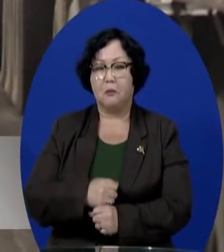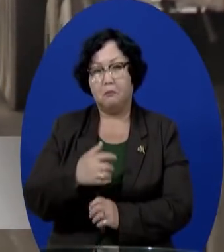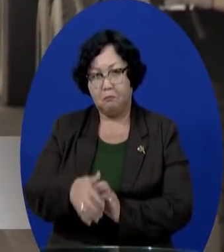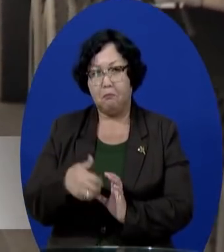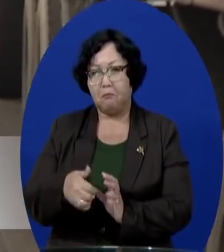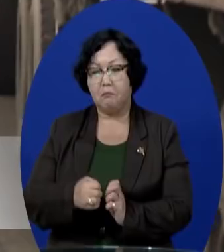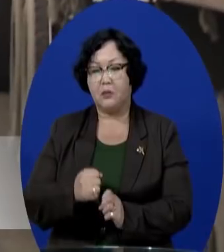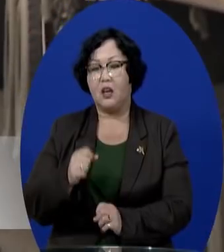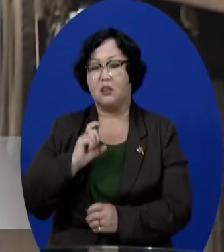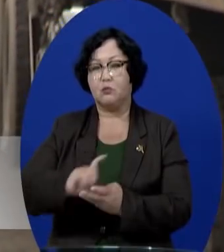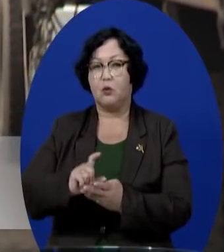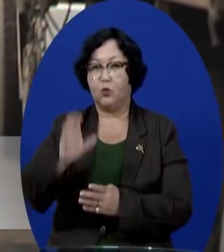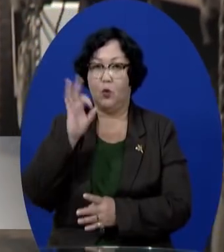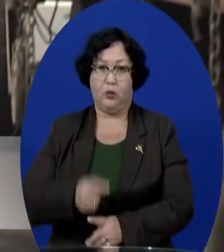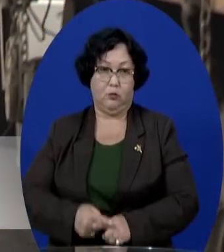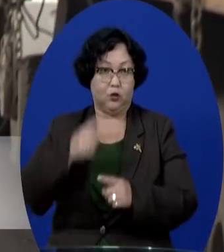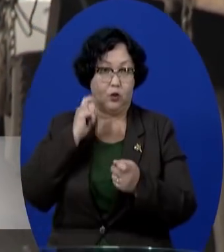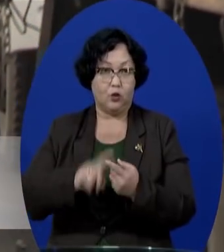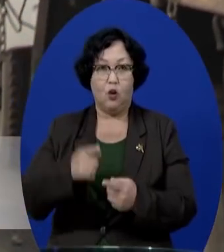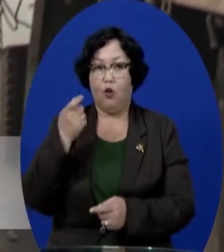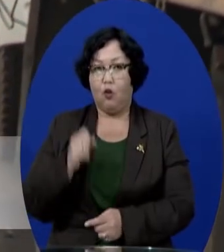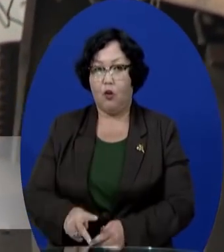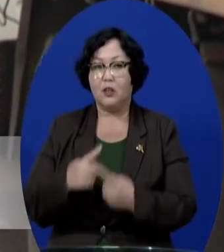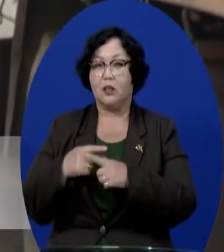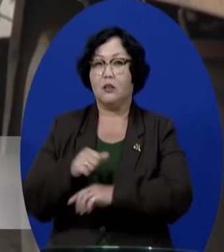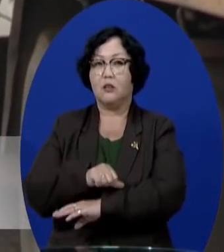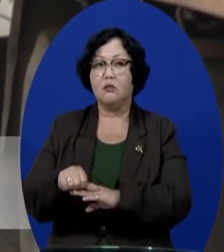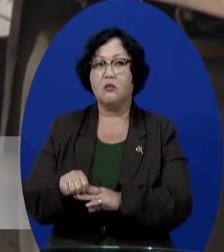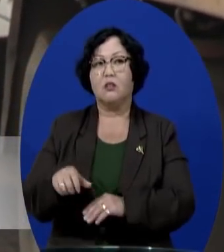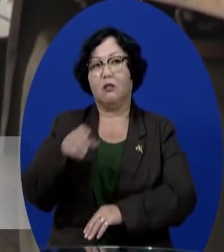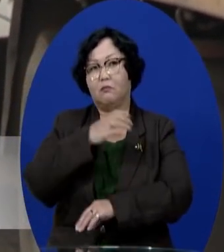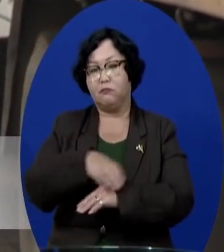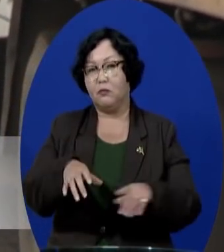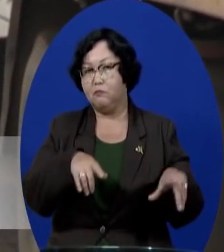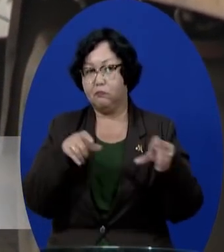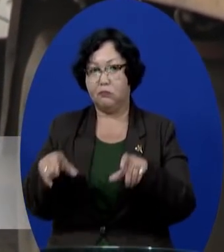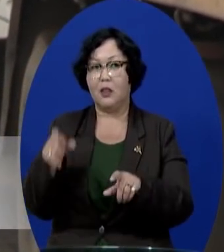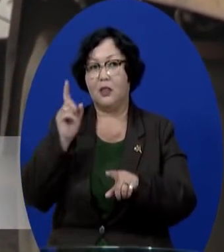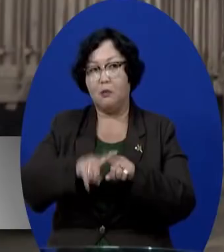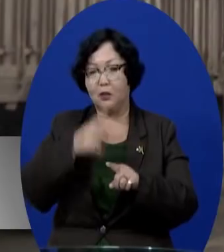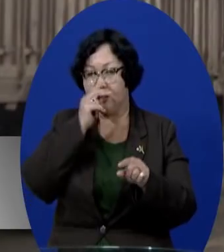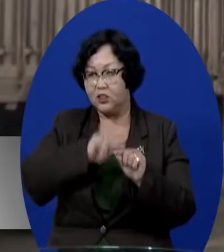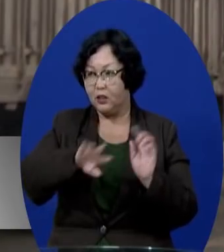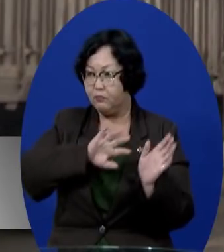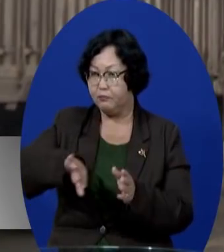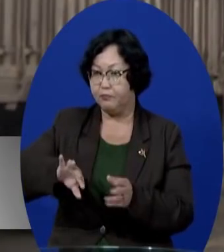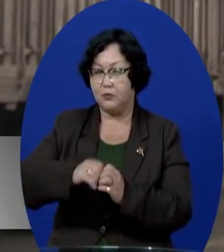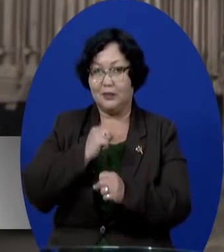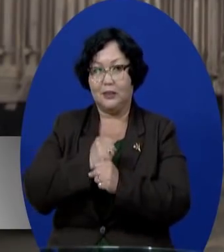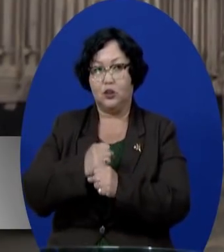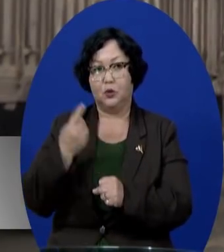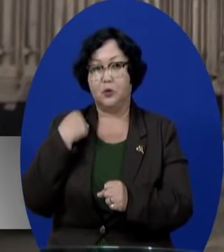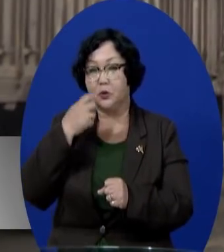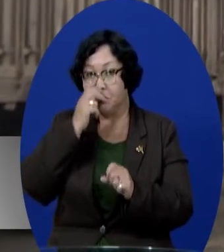Тиймээс цаашид экспортын хэмжээг нэмэгдүүлэхээр голлох боомтод чингэлэх тээврийг нэмэлт терминал байгуулах ажлыг эхлүүлж өчигдөр туршилтын